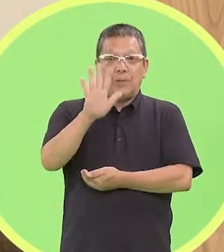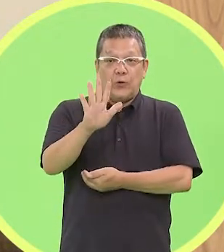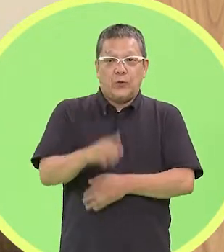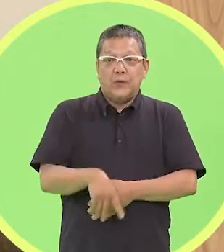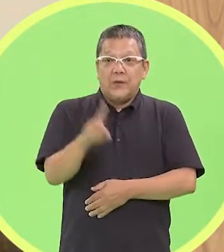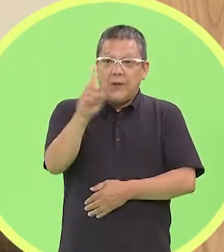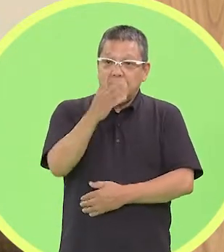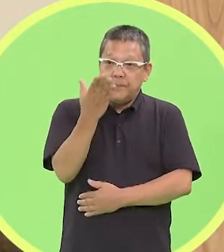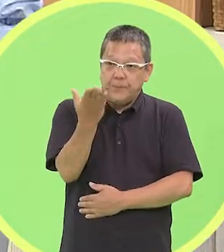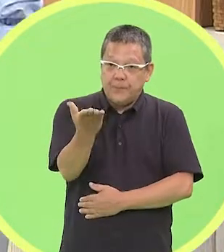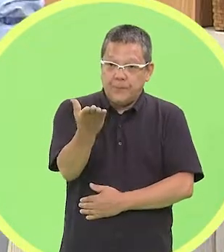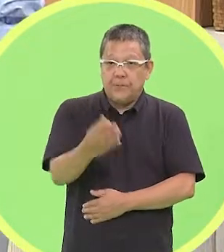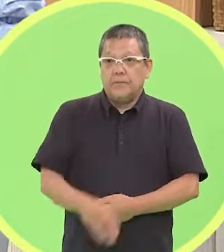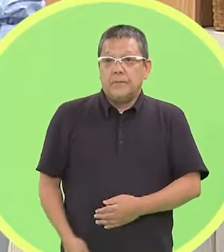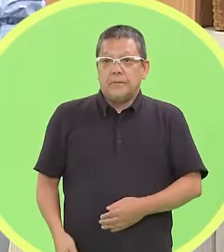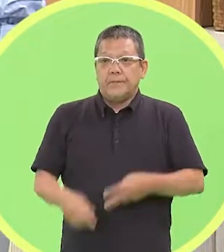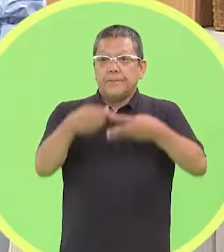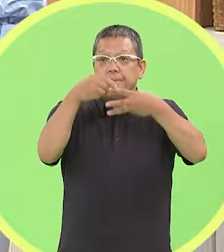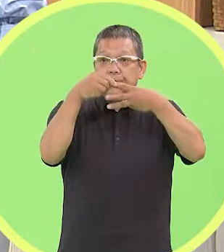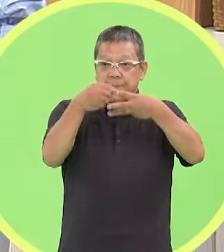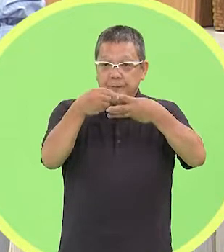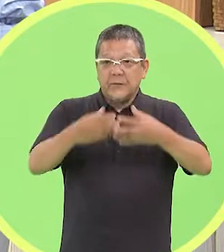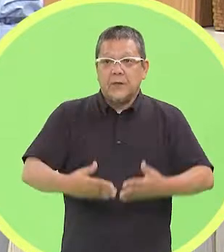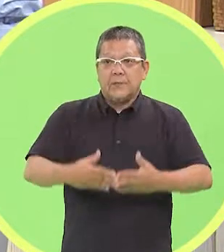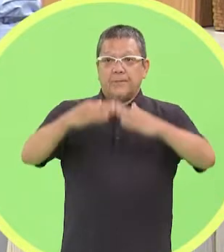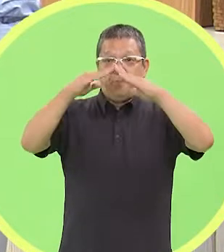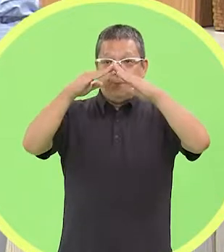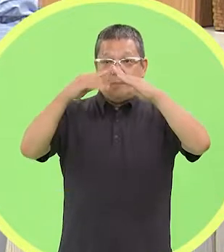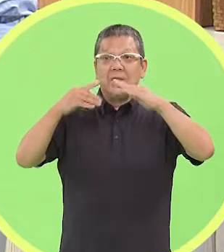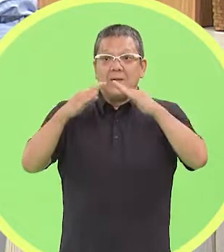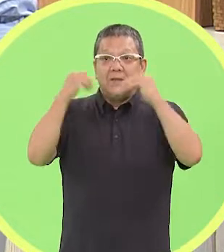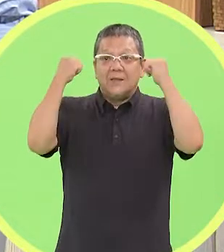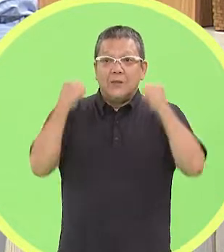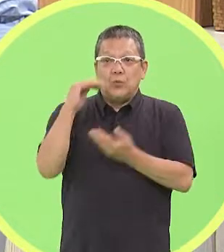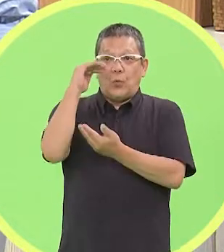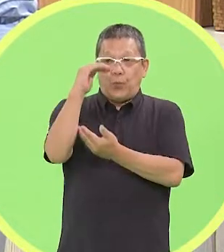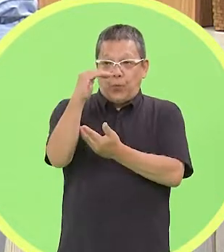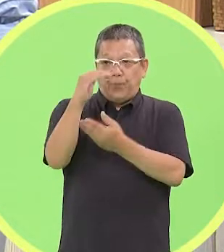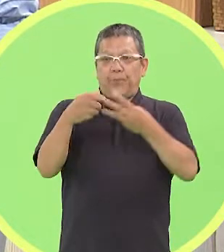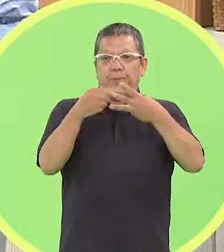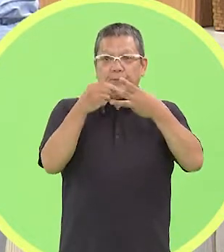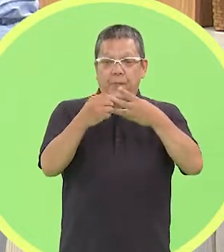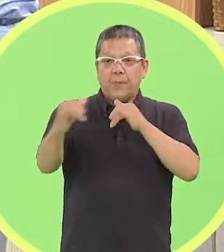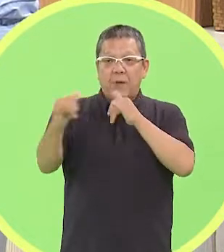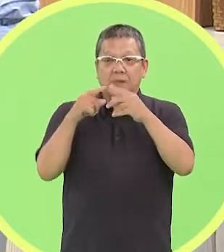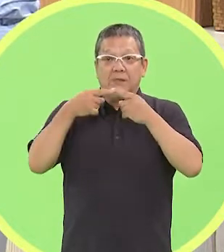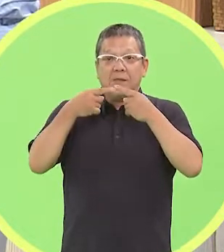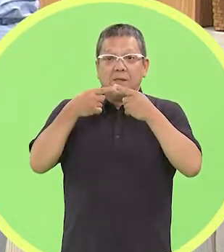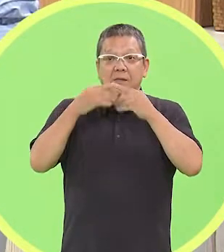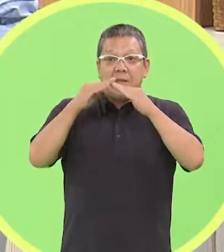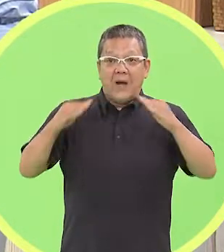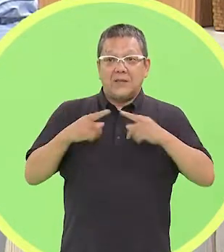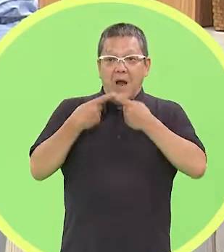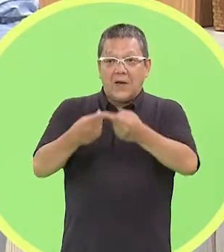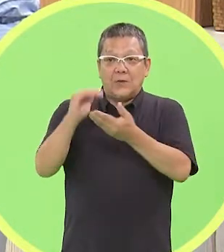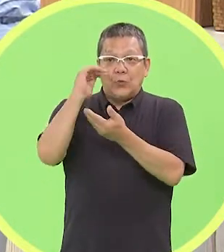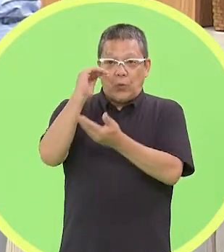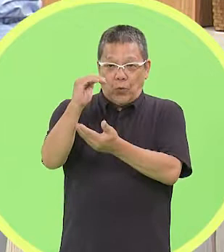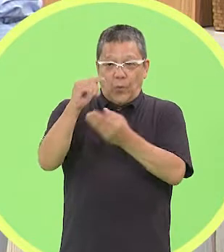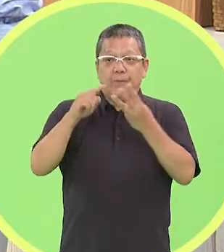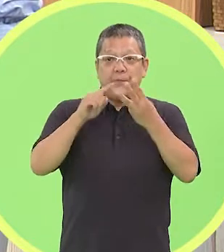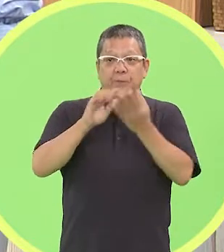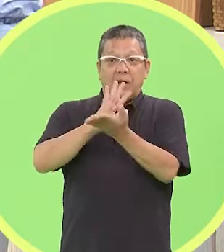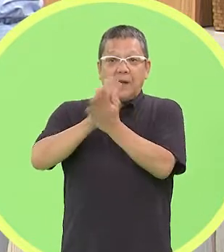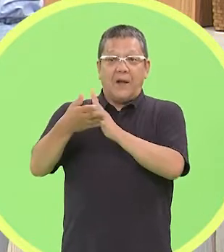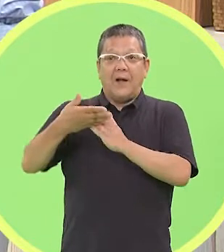は何でしょう？ 1. 戸建ての家に住むこと、 2. 町内会に入ること、